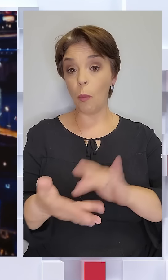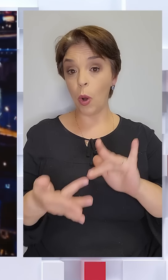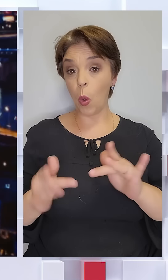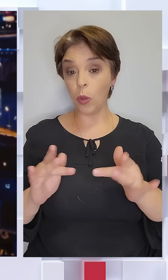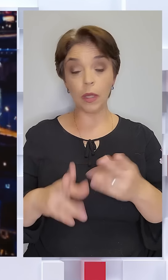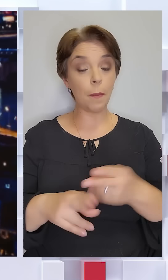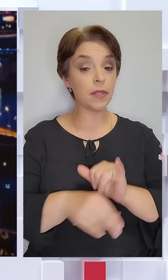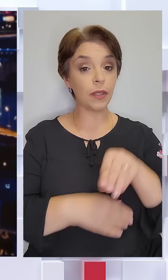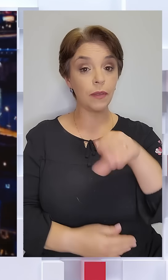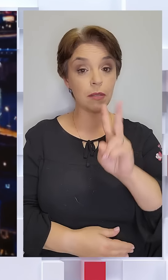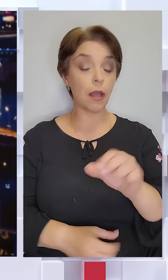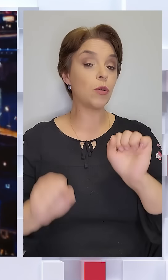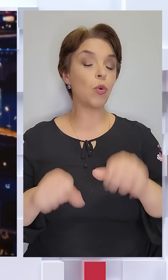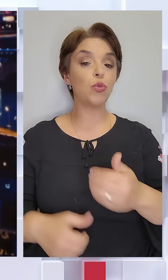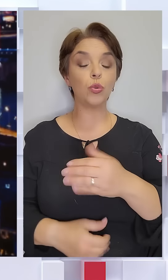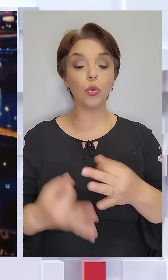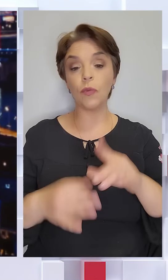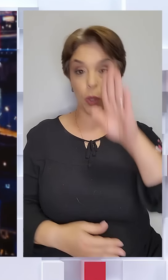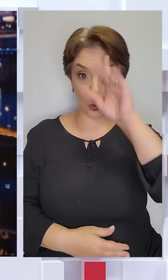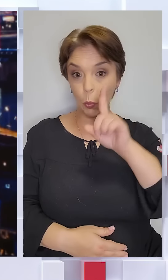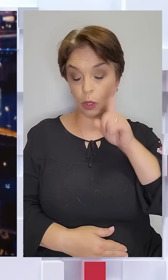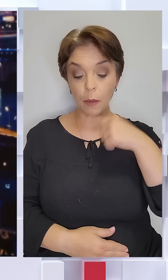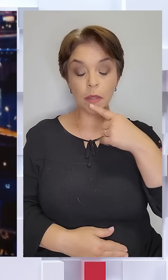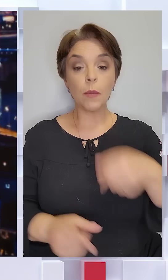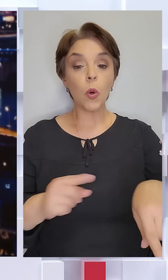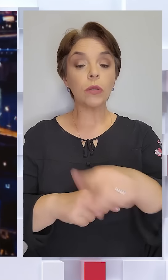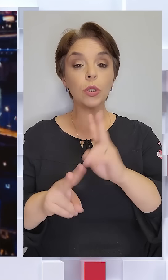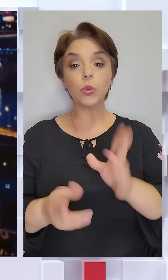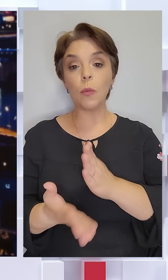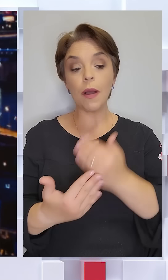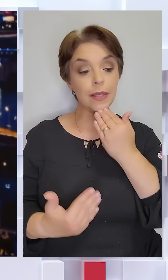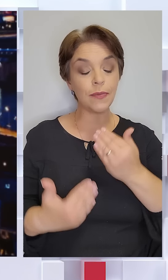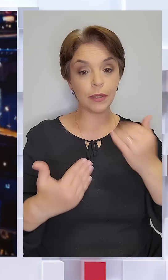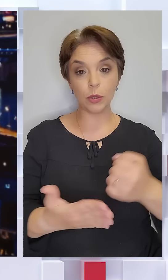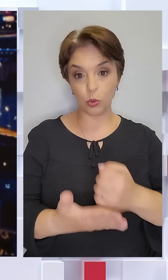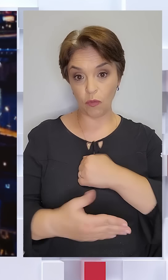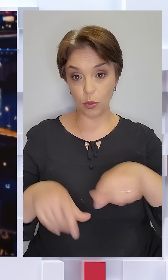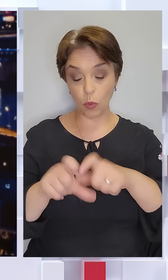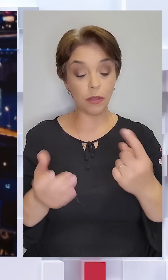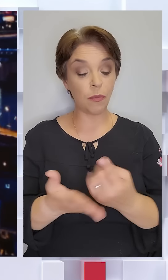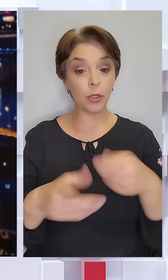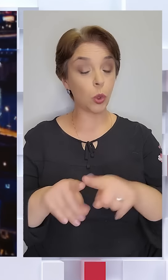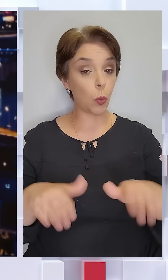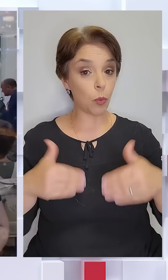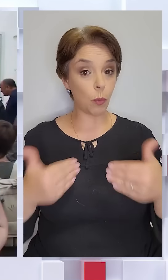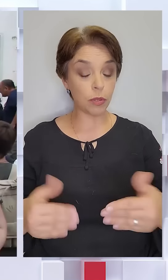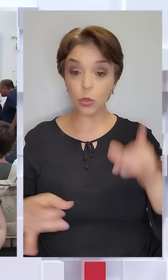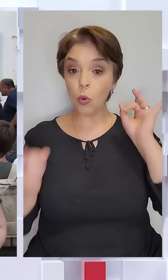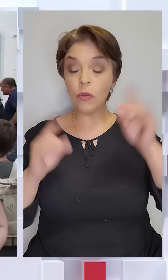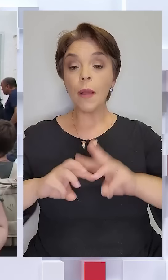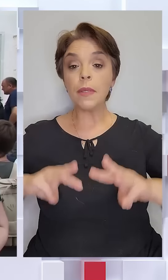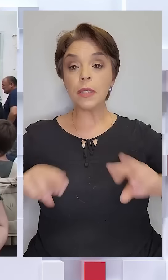онлайн без візиту в ТЦК хочуть дозволити юнакам. Йдеться про тих, хто має звертатися до військоматів вперше. Таку пропозицію озвучили